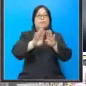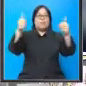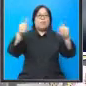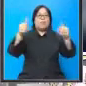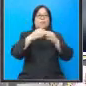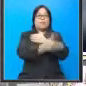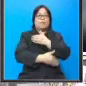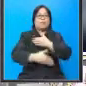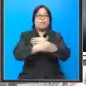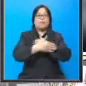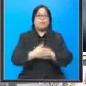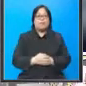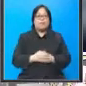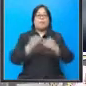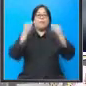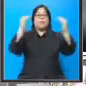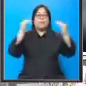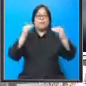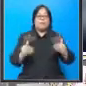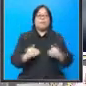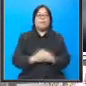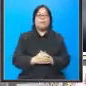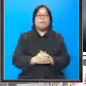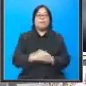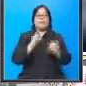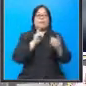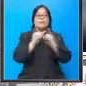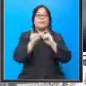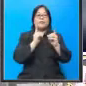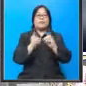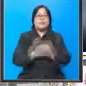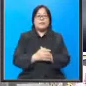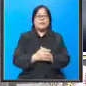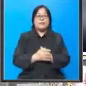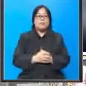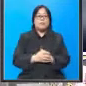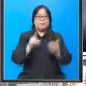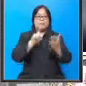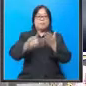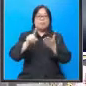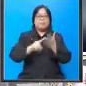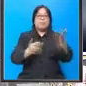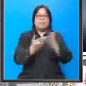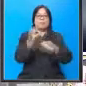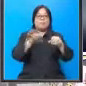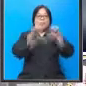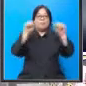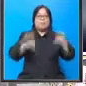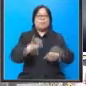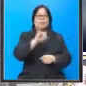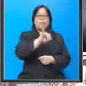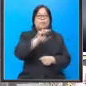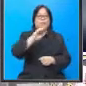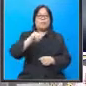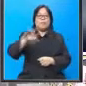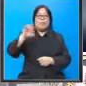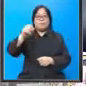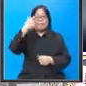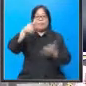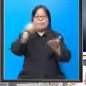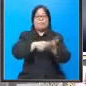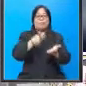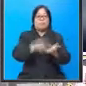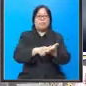negara terusnya pendigitalan pemeriksaan dari penggunaan system image untuk